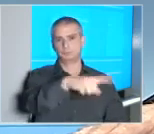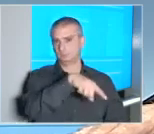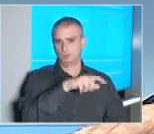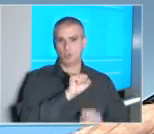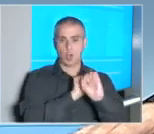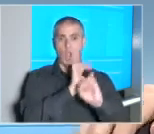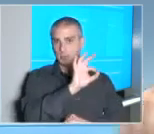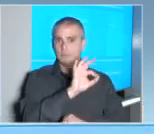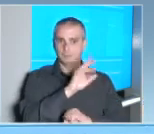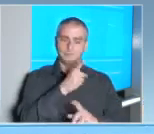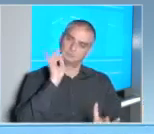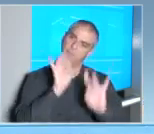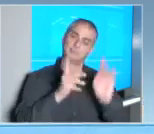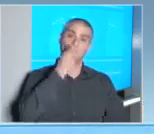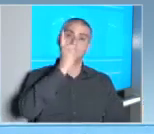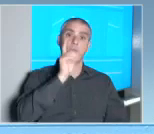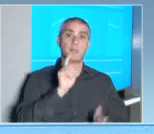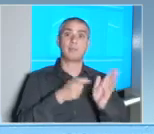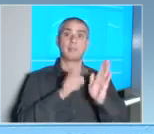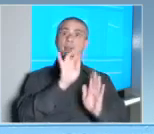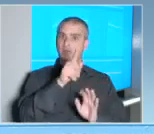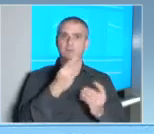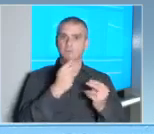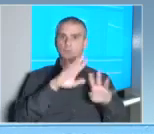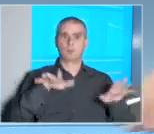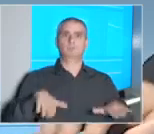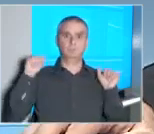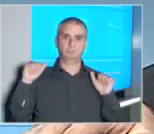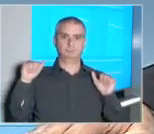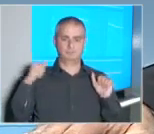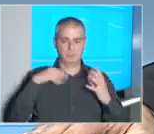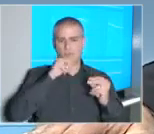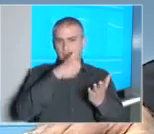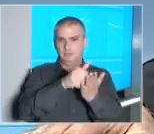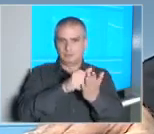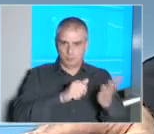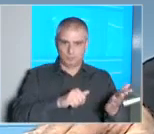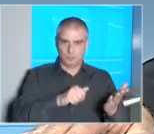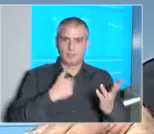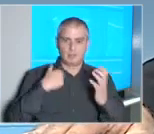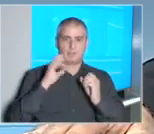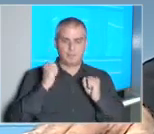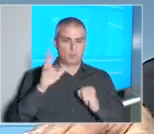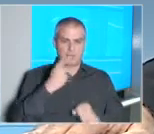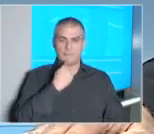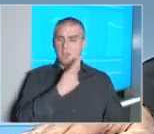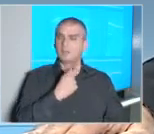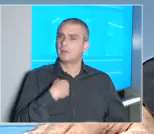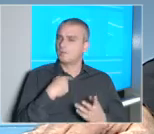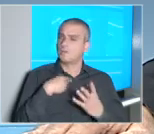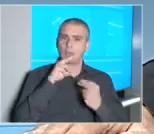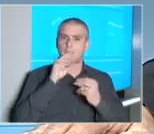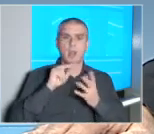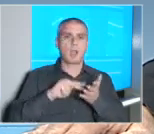את האוהדים ונכנס בהם עם איומים על תביעות, וזה כנראה דבר שמרתיע. אז נתייחס לזה בהמשך, אני בטח יהיה לך מה לומר על זה. אבל יובל, בוא